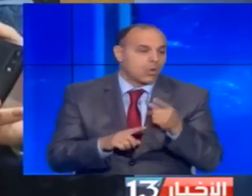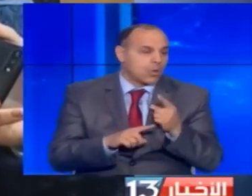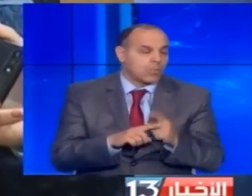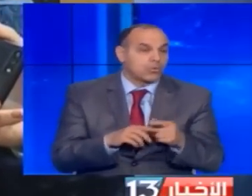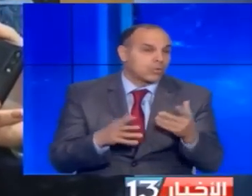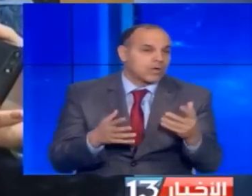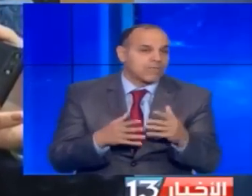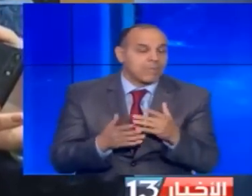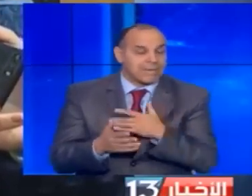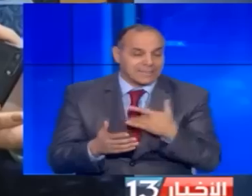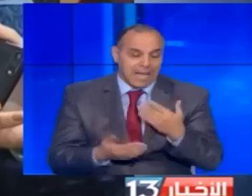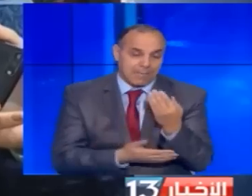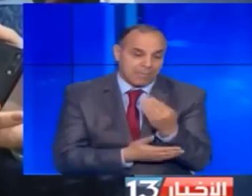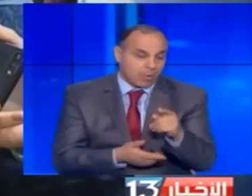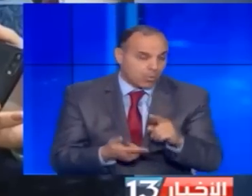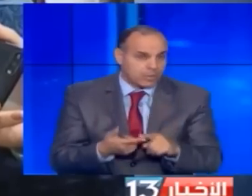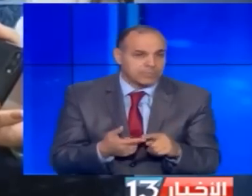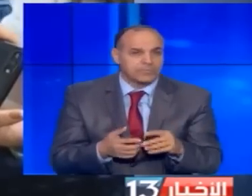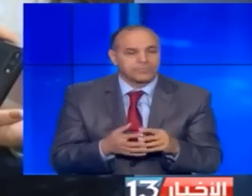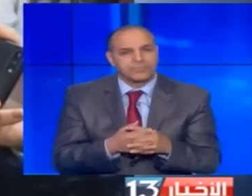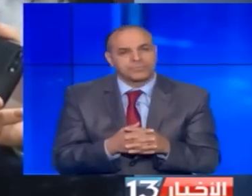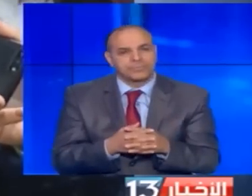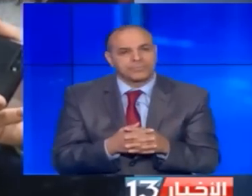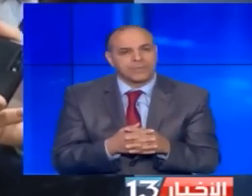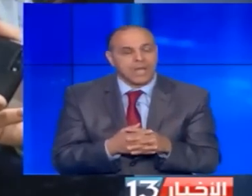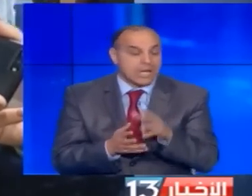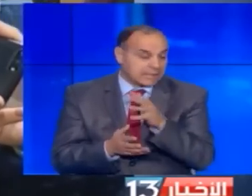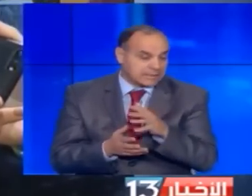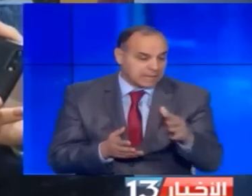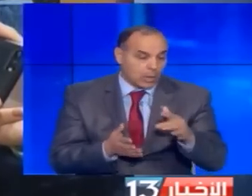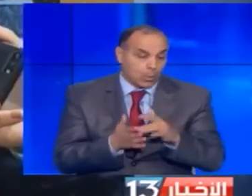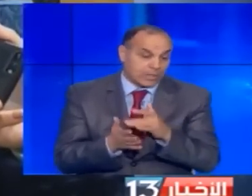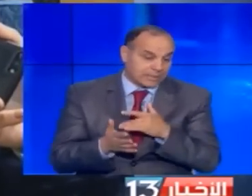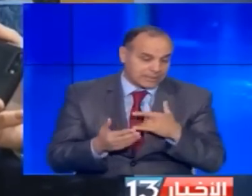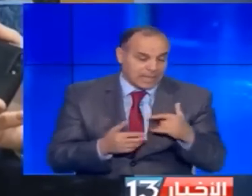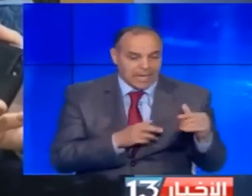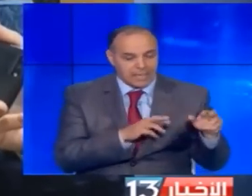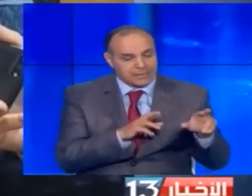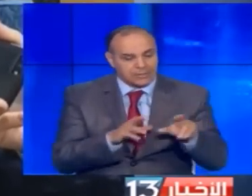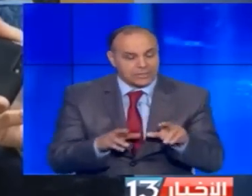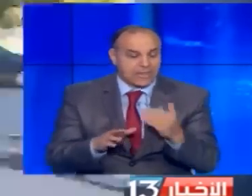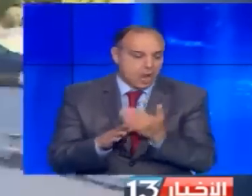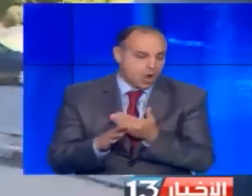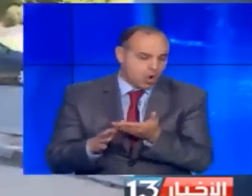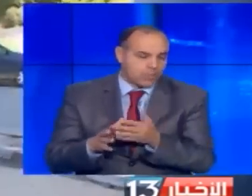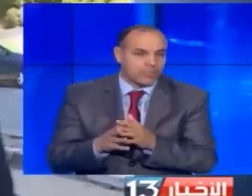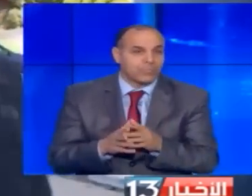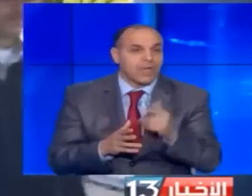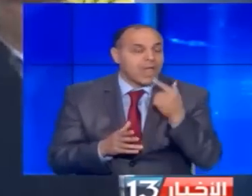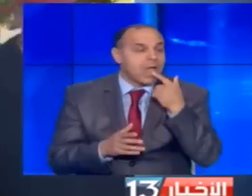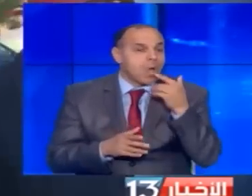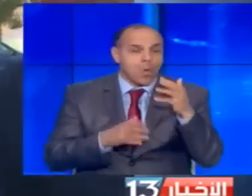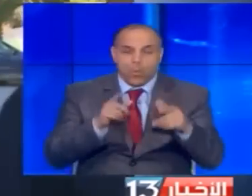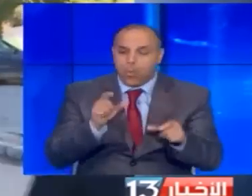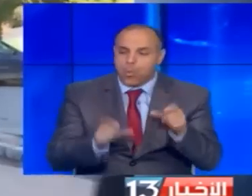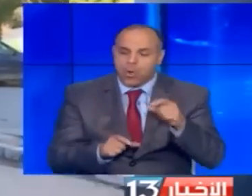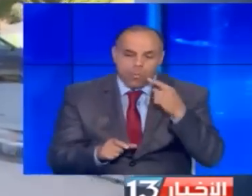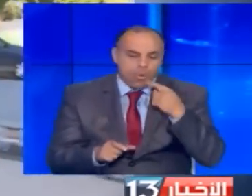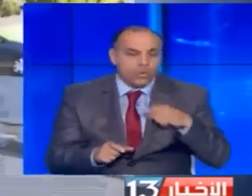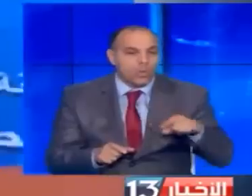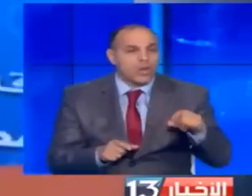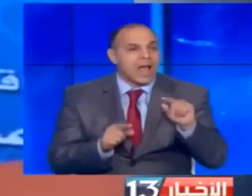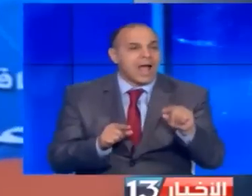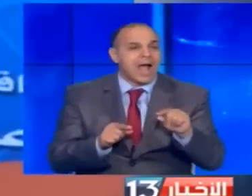وبالطبيعة على صحة الصغير، صحة الصغار زاد بالأخص صغار يرجع للمدرسة. ويبلغ عدد المواطنين